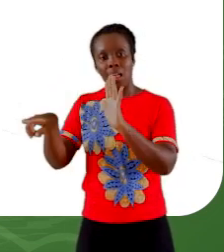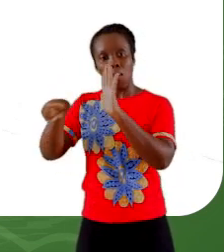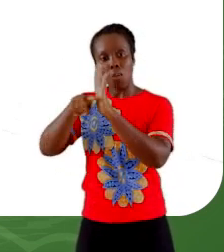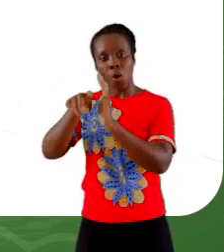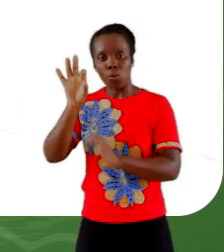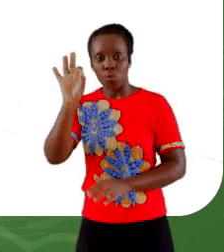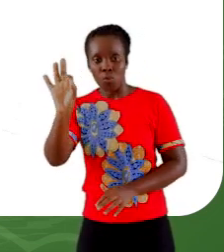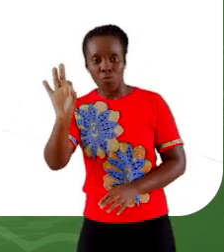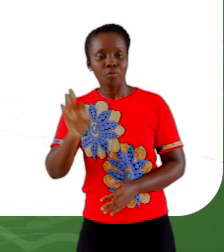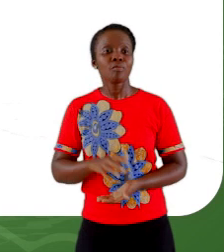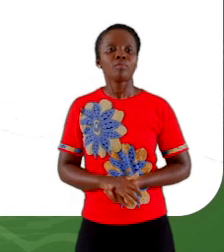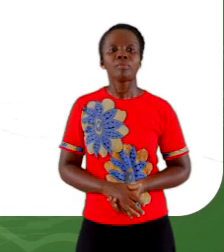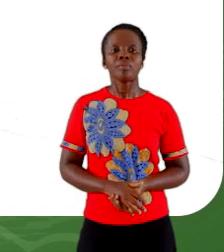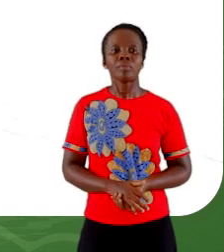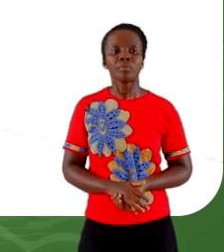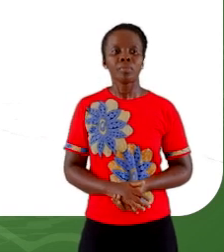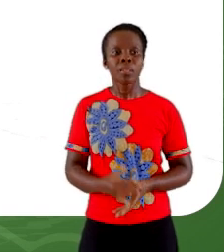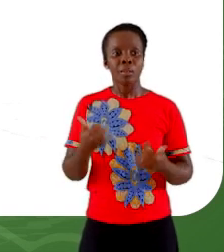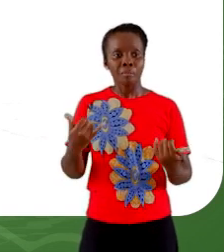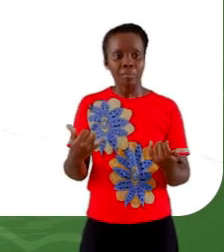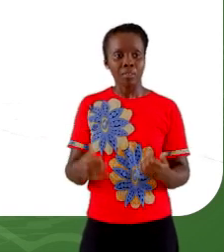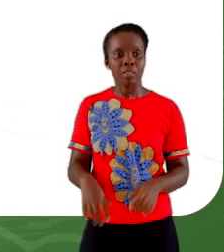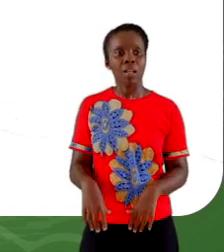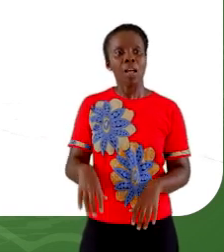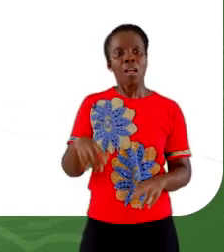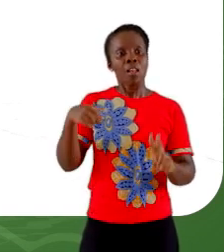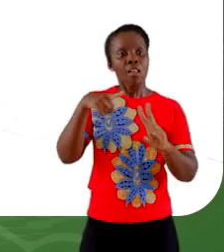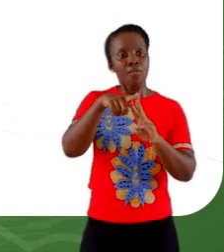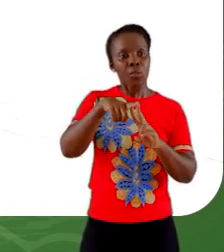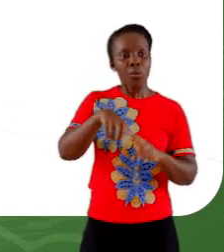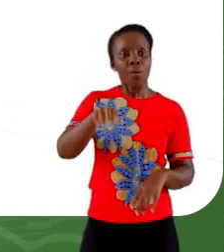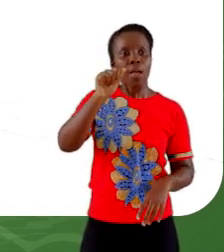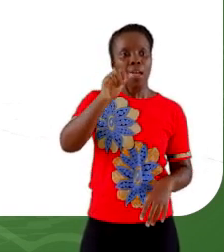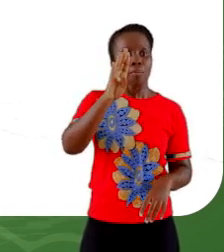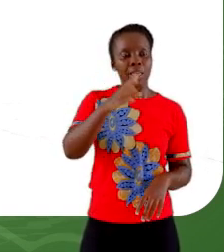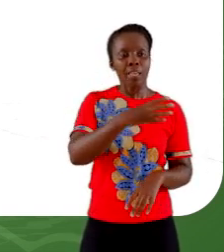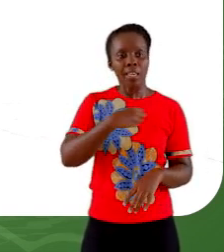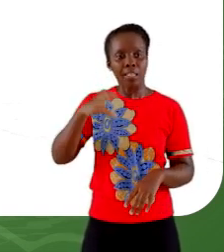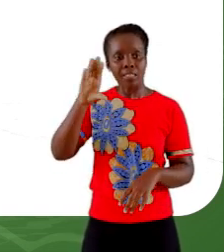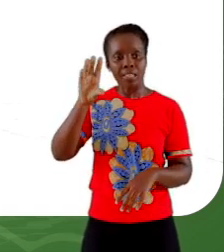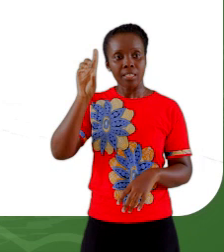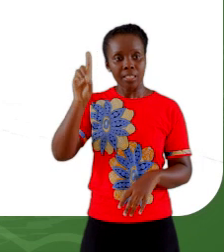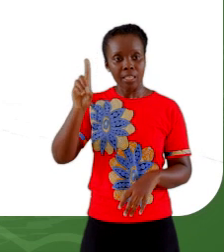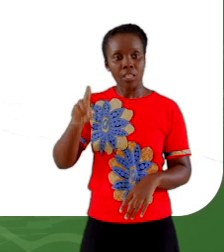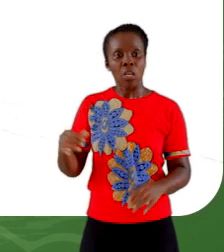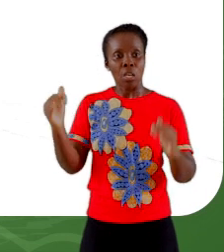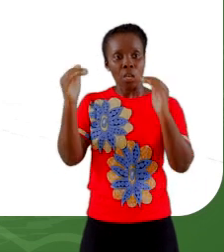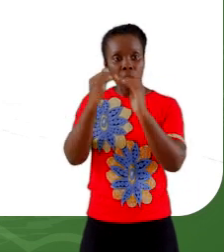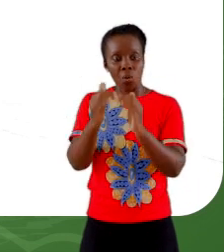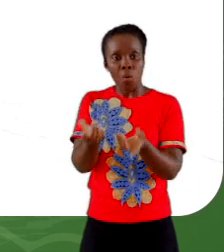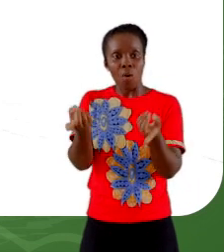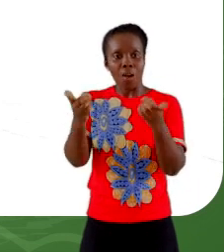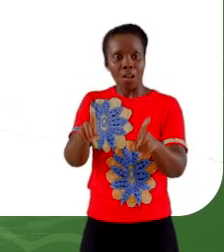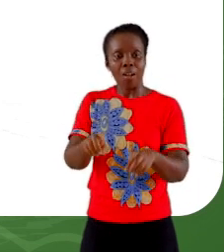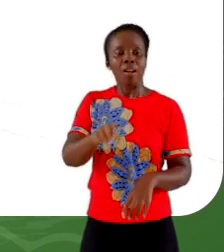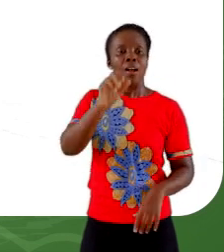9. Donc, les vecteurs AB et CD sont égaux lorsque